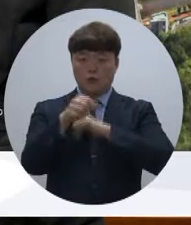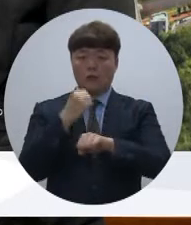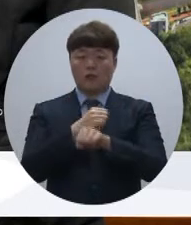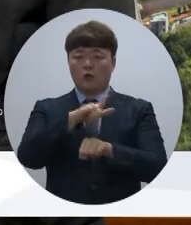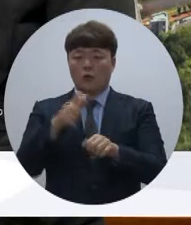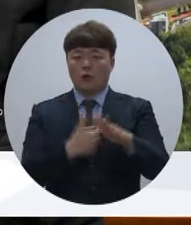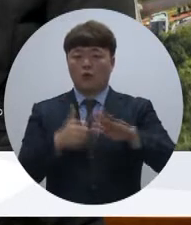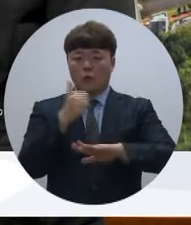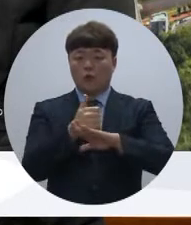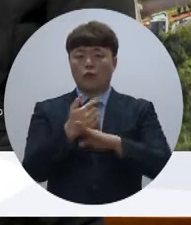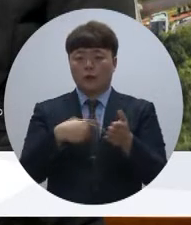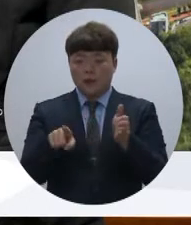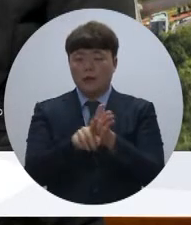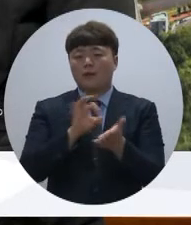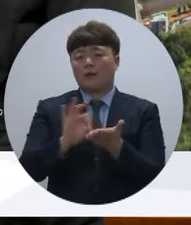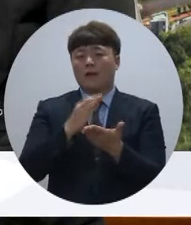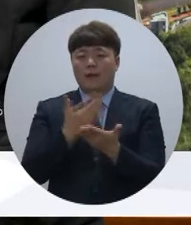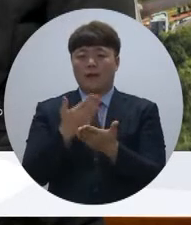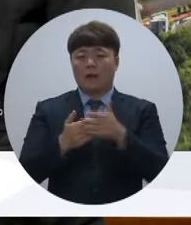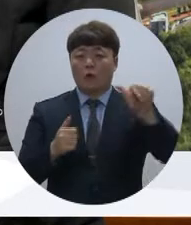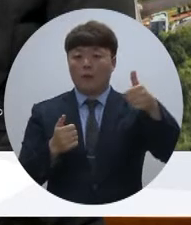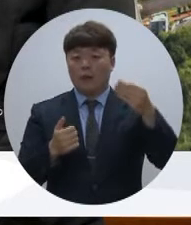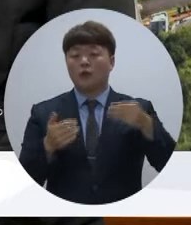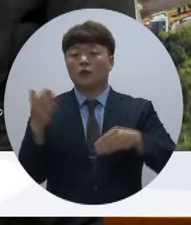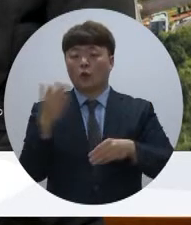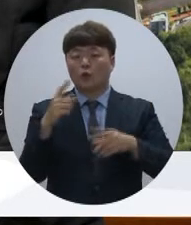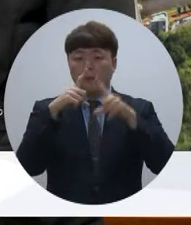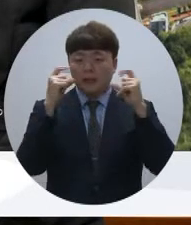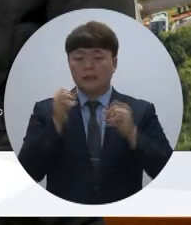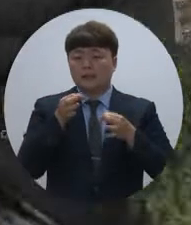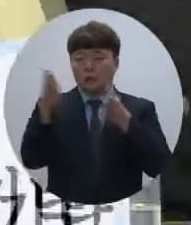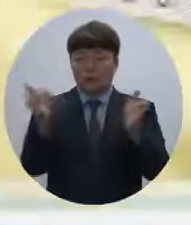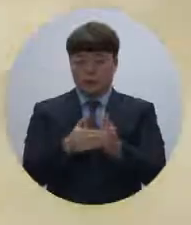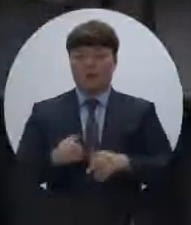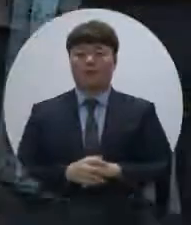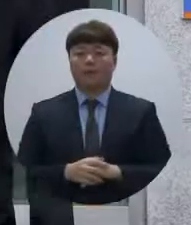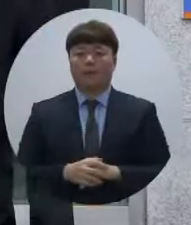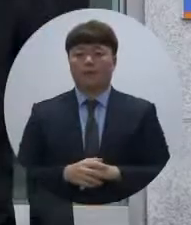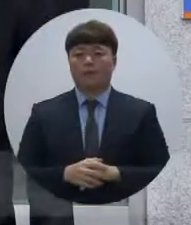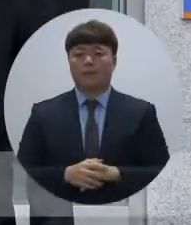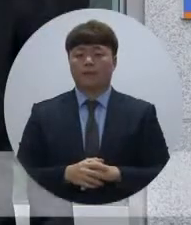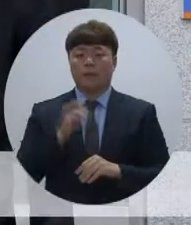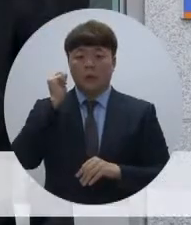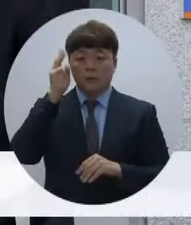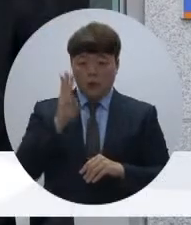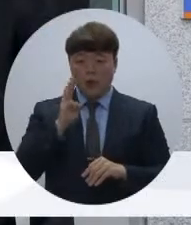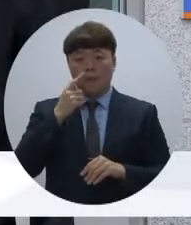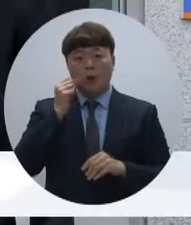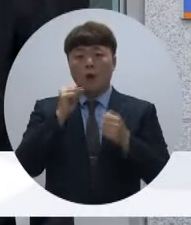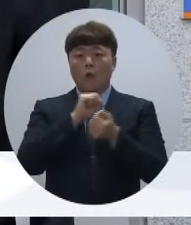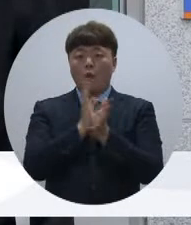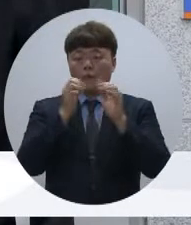코로나19 극복을 위해 사용해달라며 500만 원 상당의 마스크를 기부했습니다. 합천 벚꽃